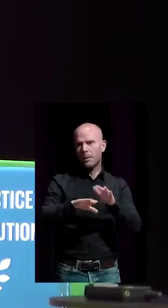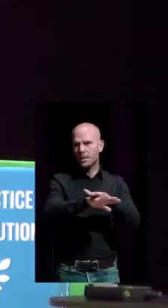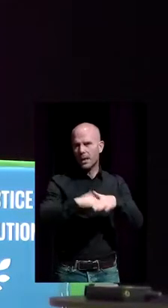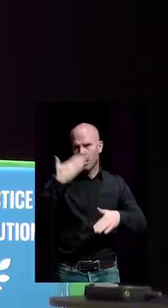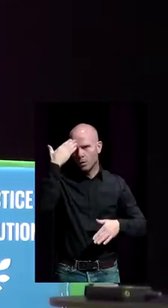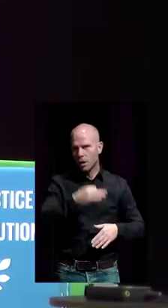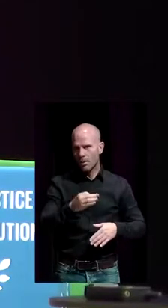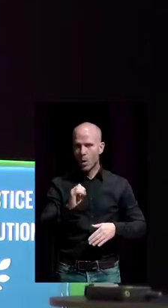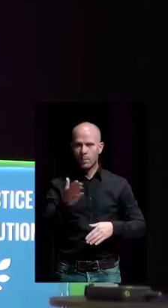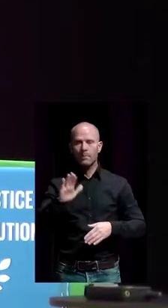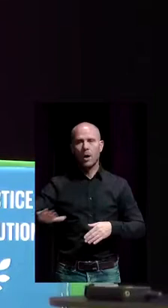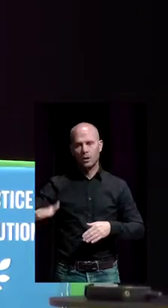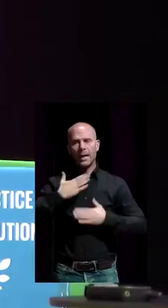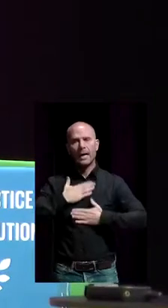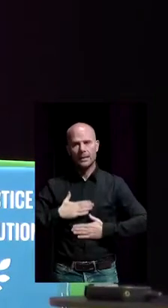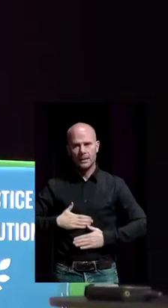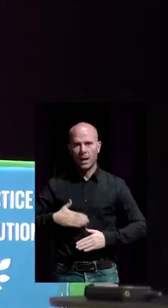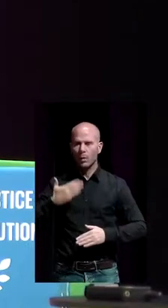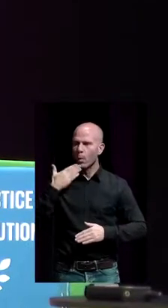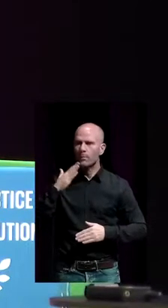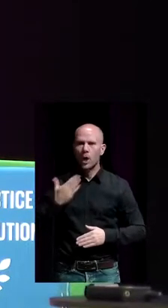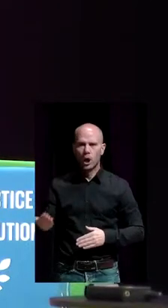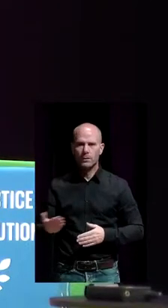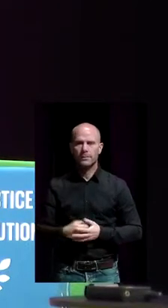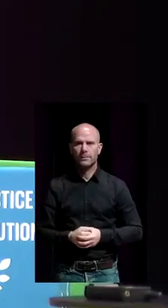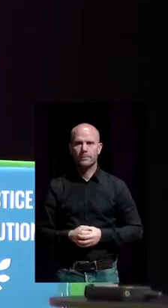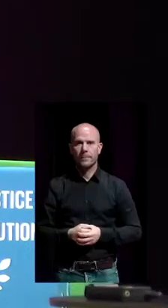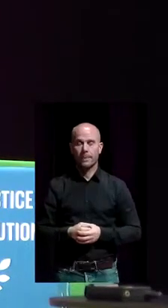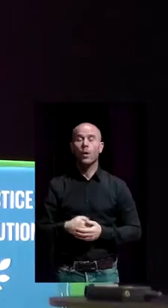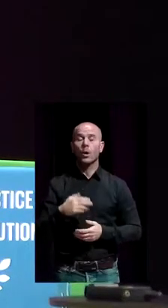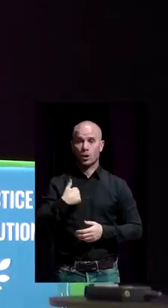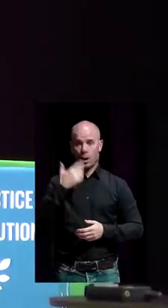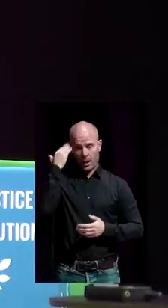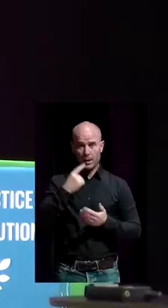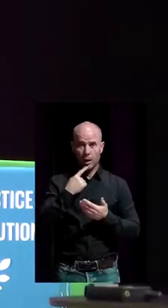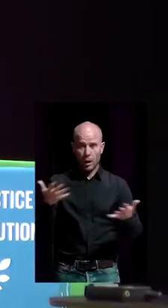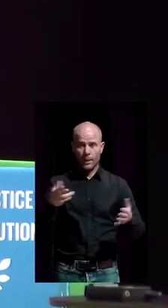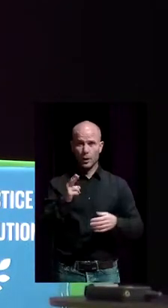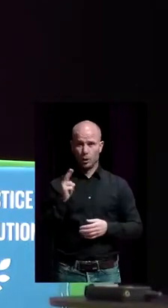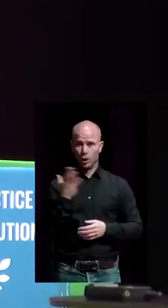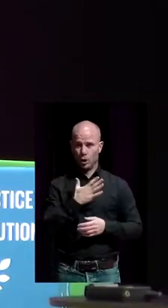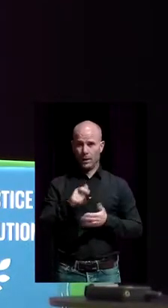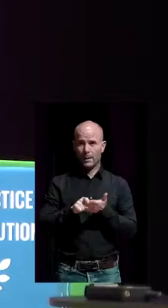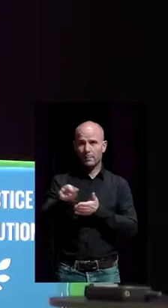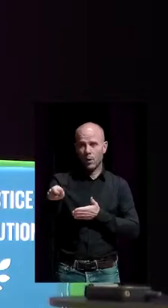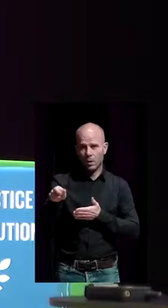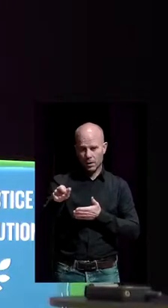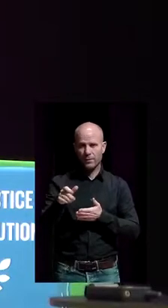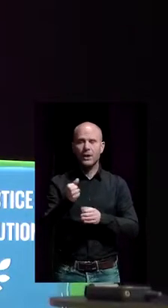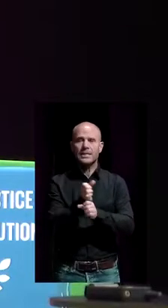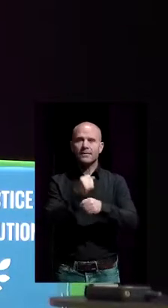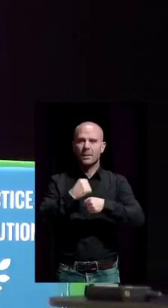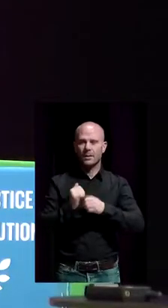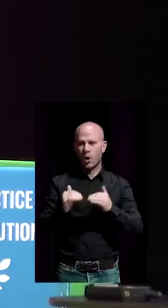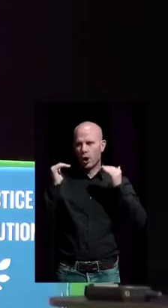och välbefinnande. Och här kan jag berätta att en ny rapport från Stiftelsen för internationalisering av högre utbildning och